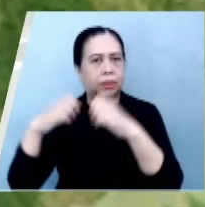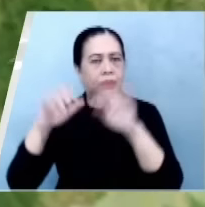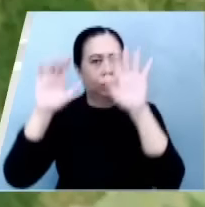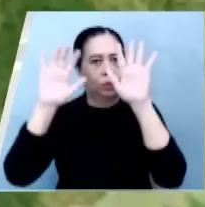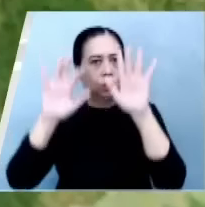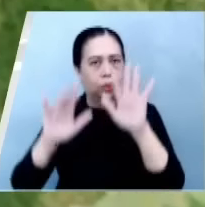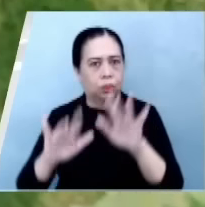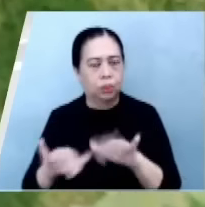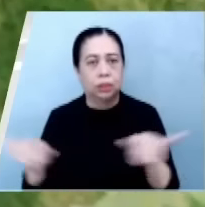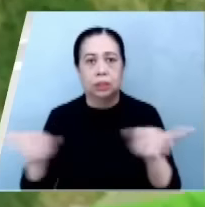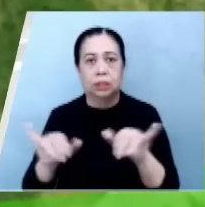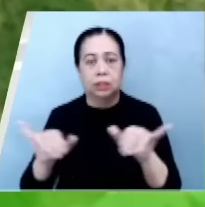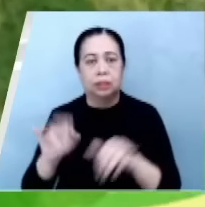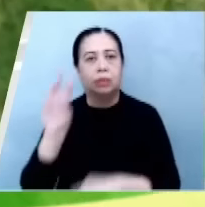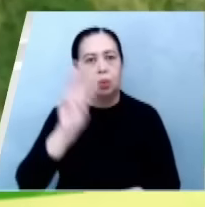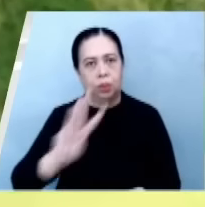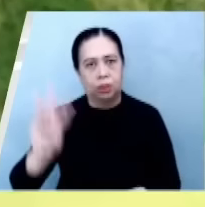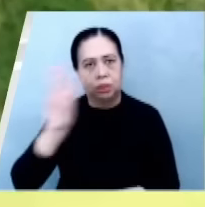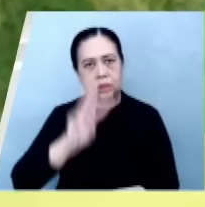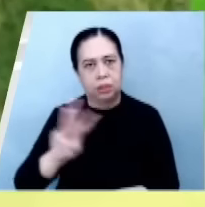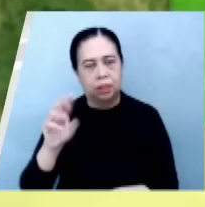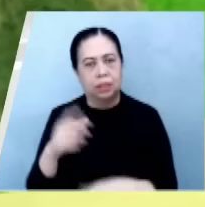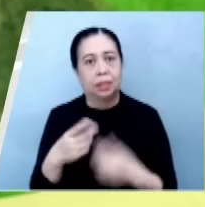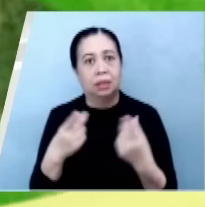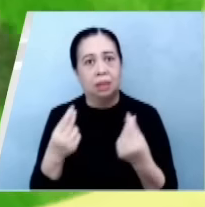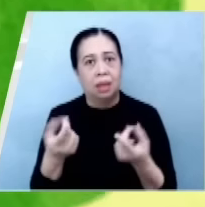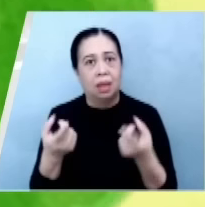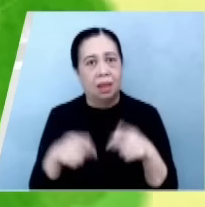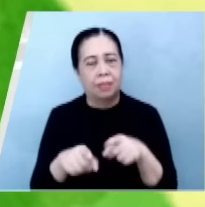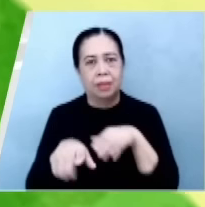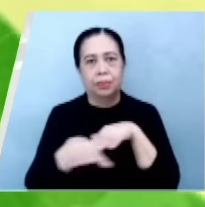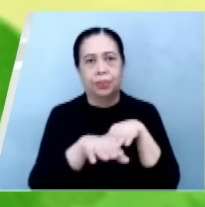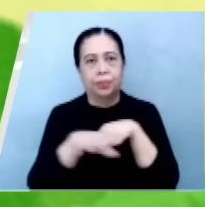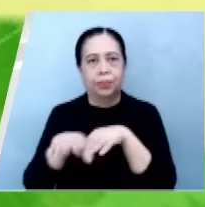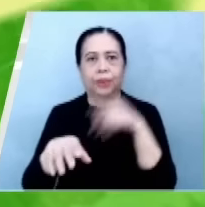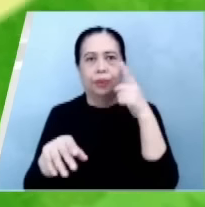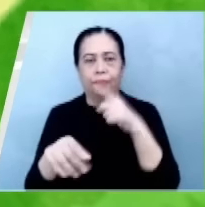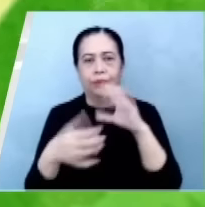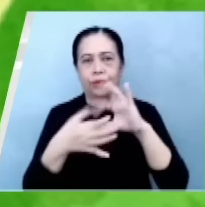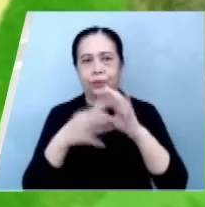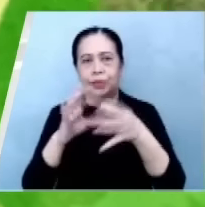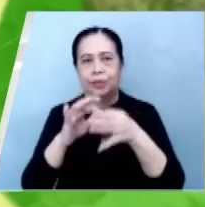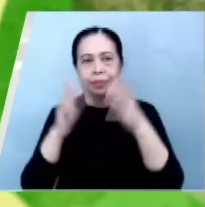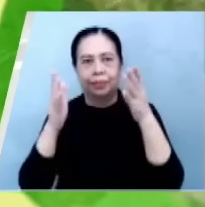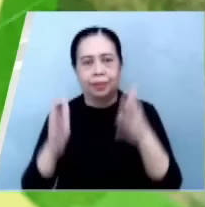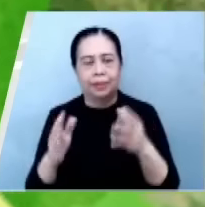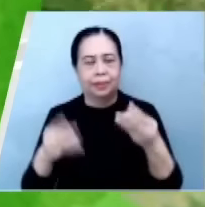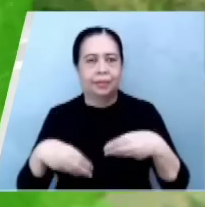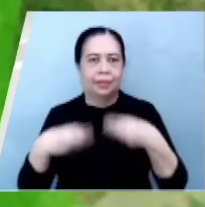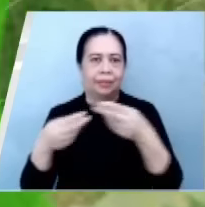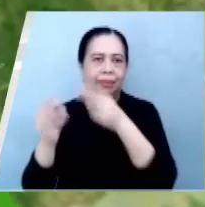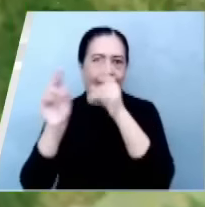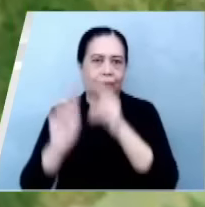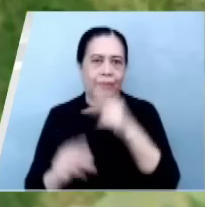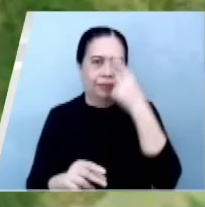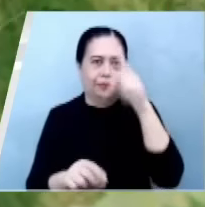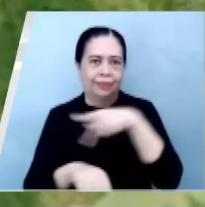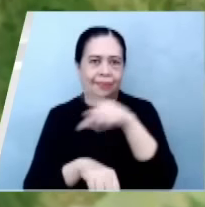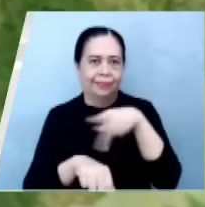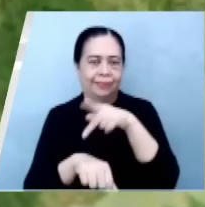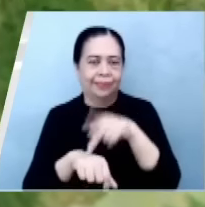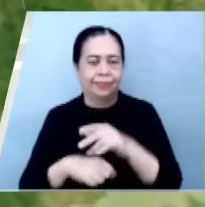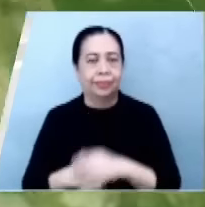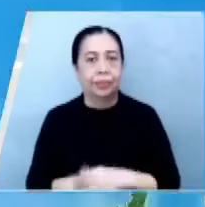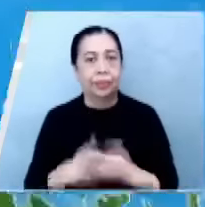din sa araw ng Miyerkules kung kailan gagawin ang parada para sa mga Olympian na nagbigay ng karangalan sa bansa. Samantala,